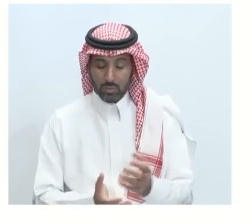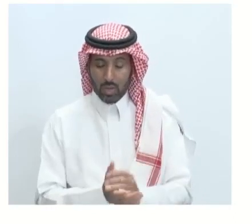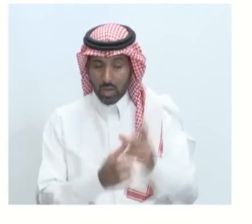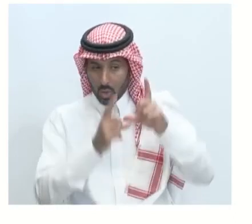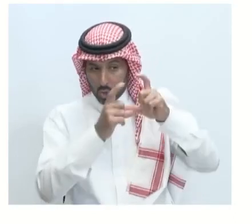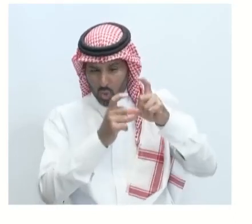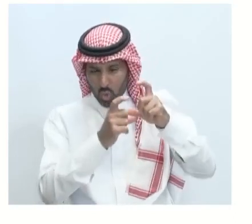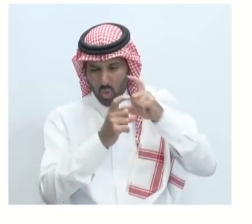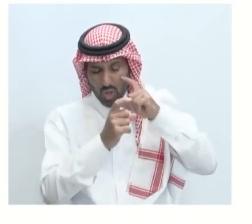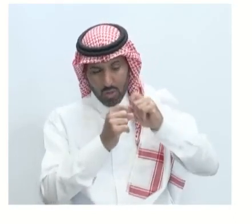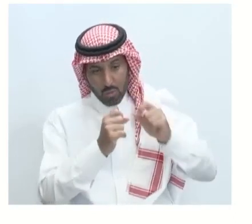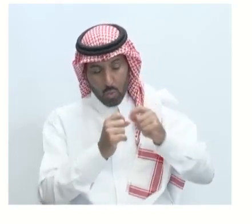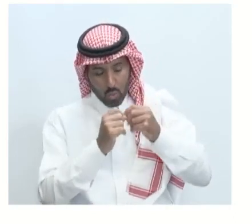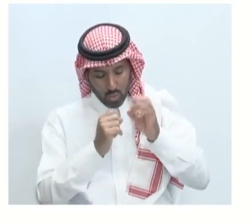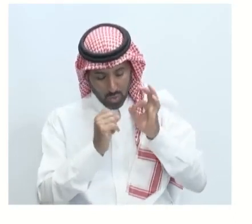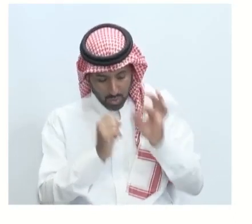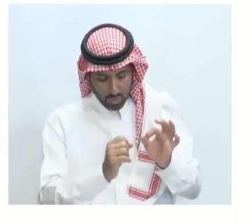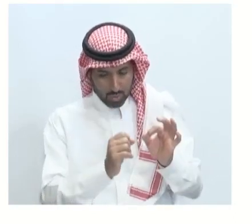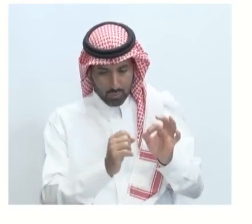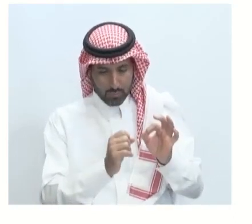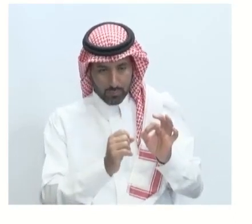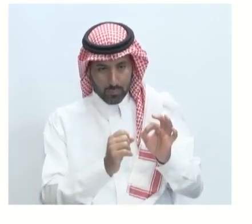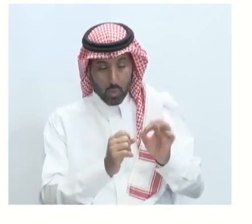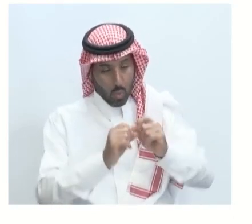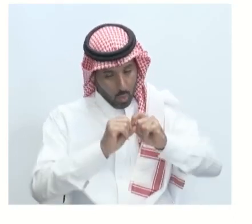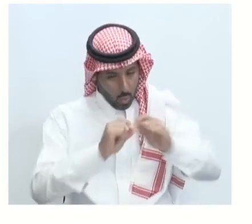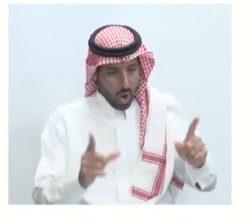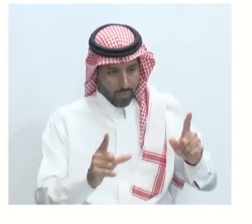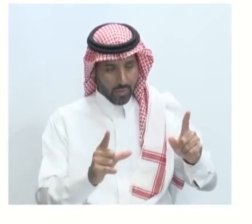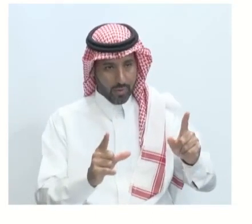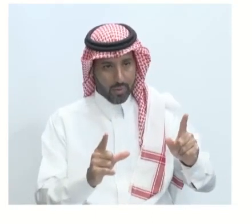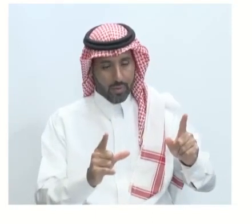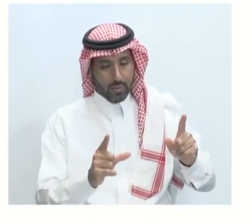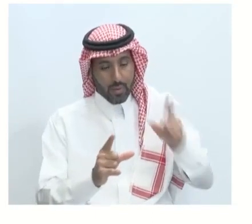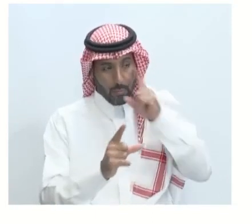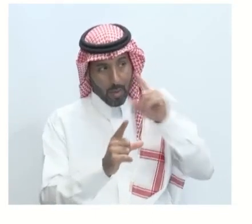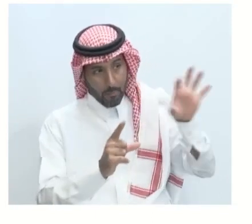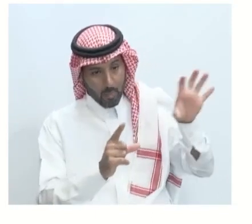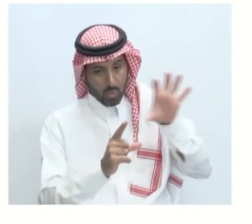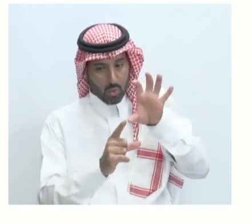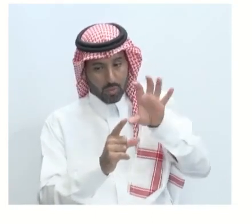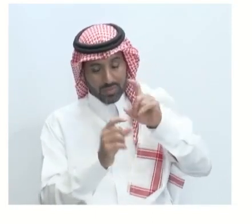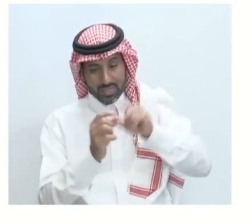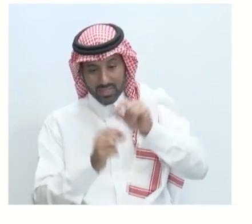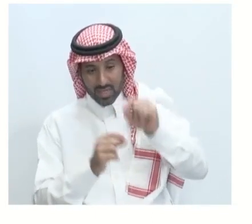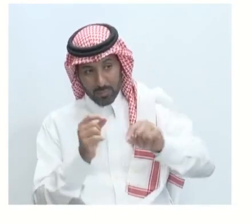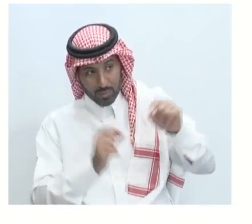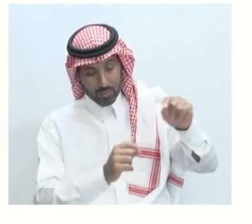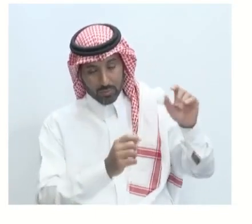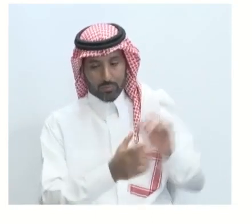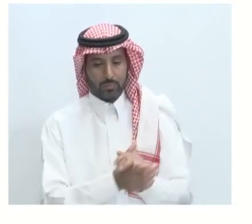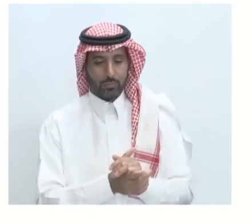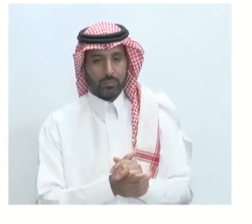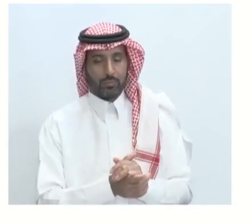صوره فائقه الدقه والوضوح بعمل منظومه التلسكوبات الراديويه